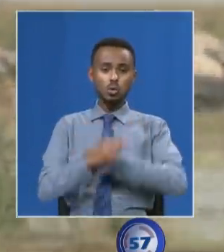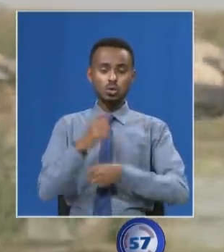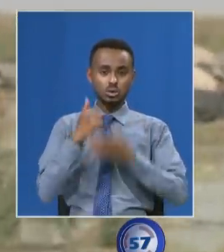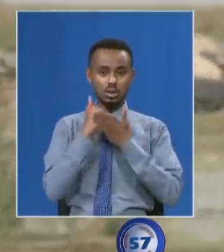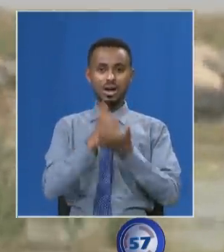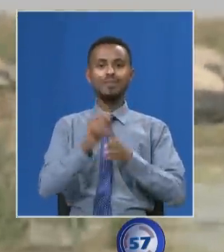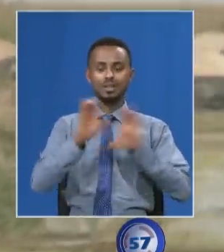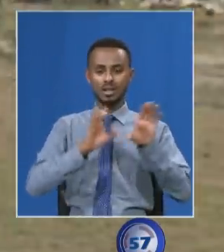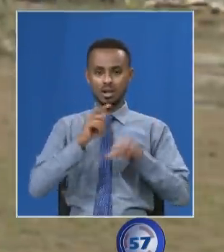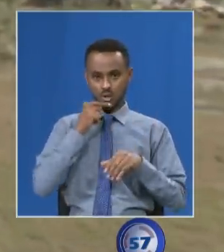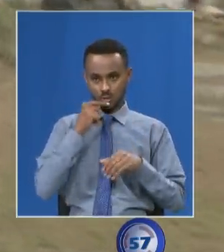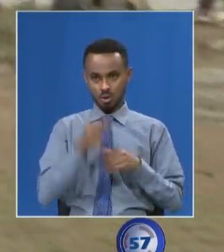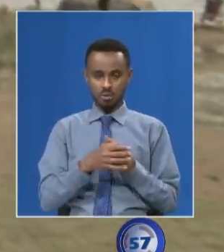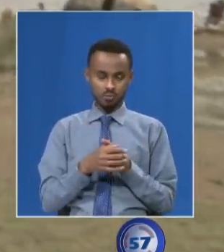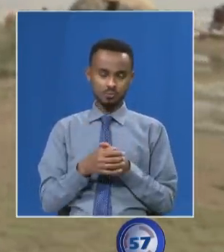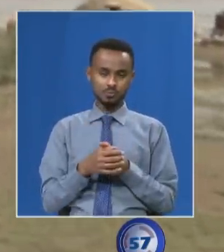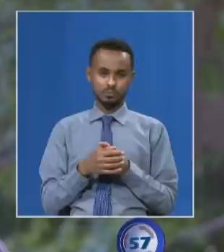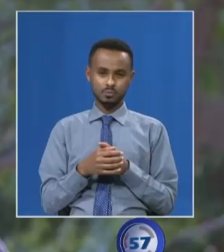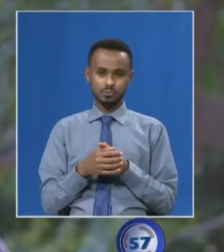ድጋፍ እየተደረገ ነው።